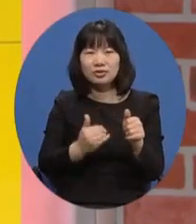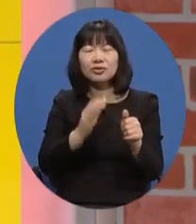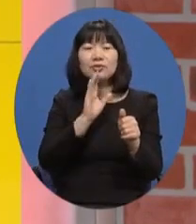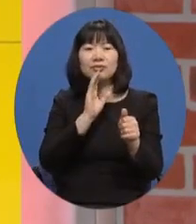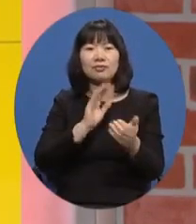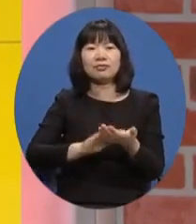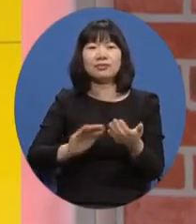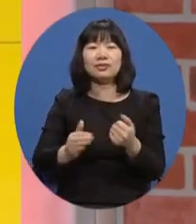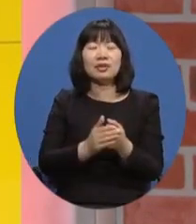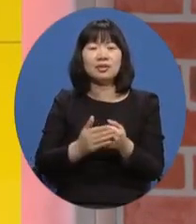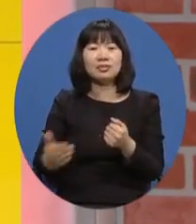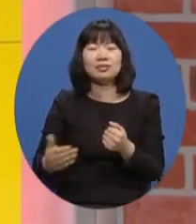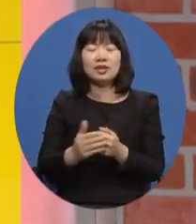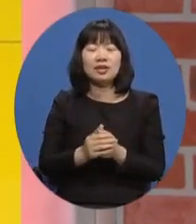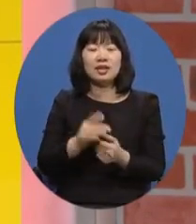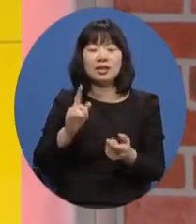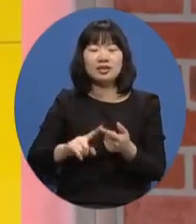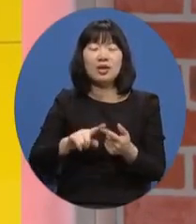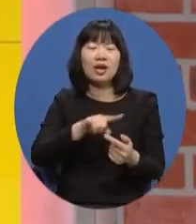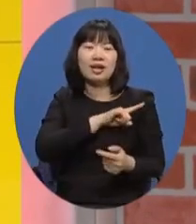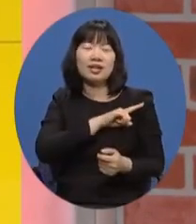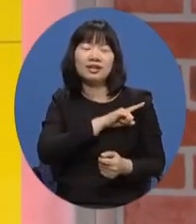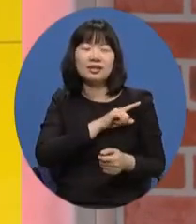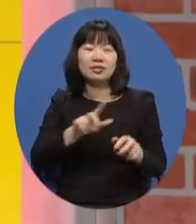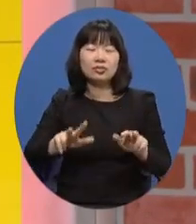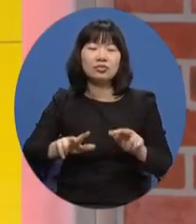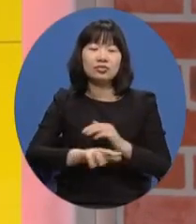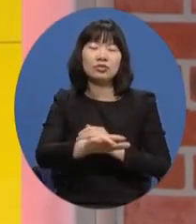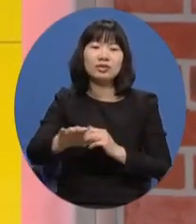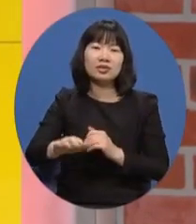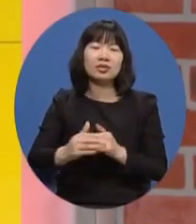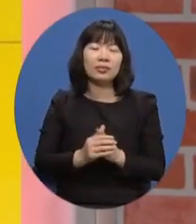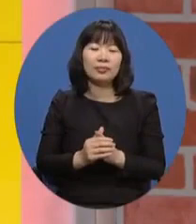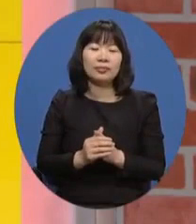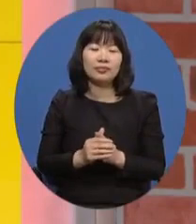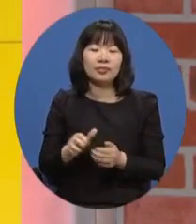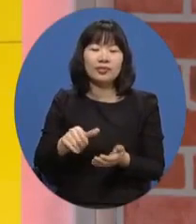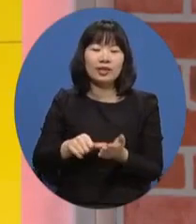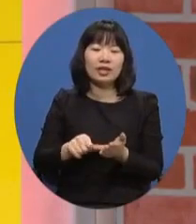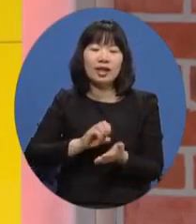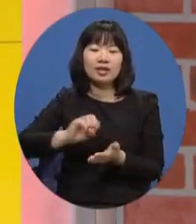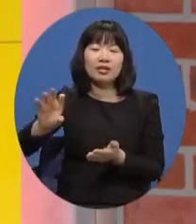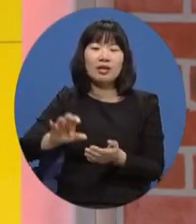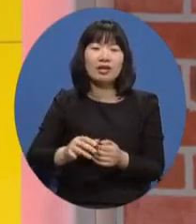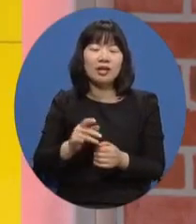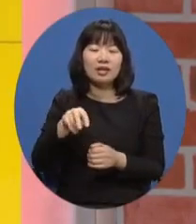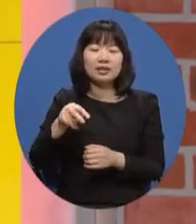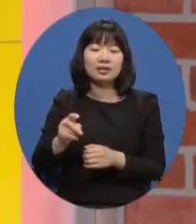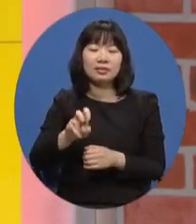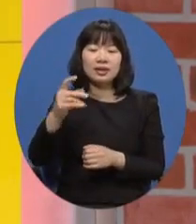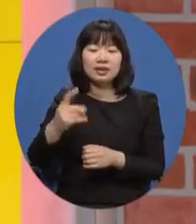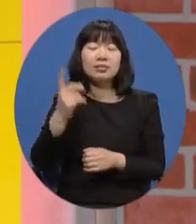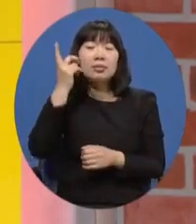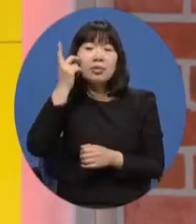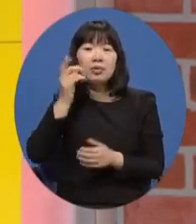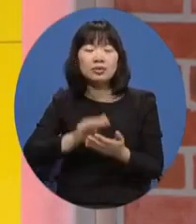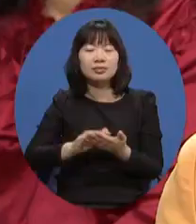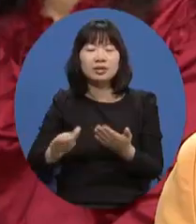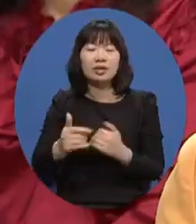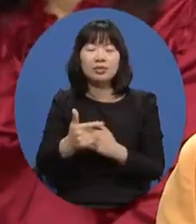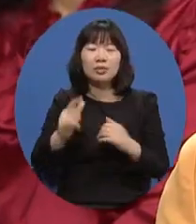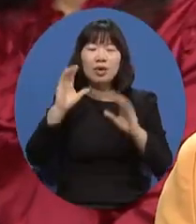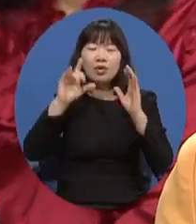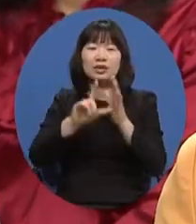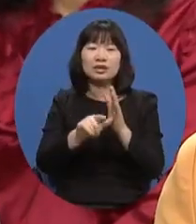한다는 거죠. 그래서 이거에 가장 이제 우리가 그 제거해야 될 것들이 스마트폰입니다. 그래서 너무